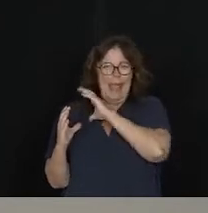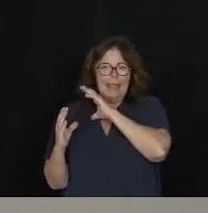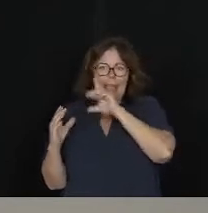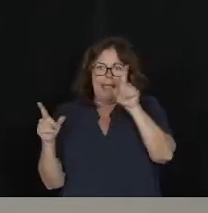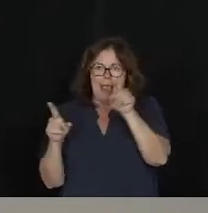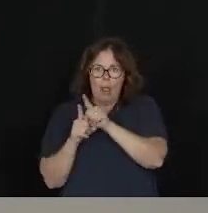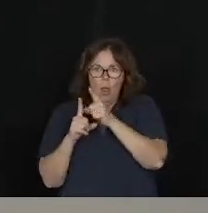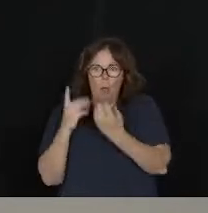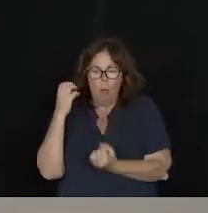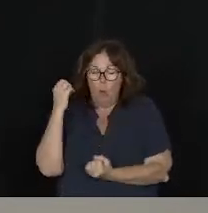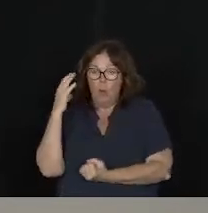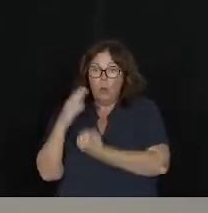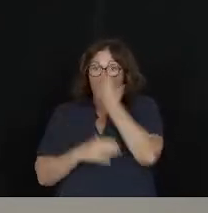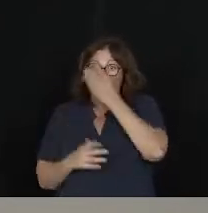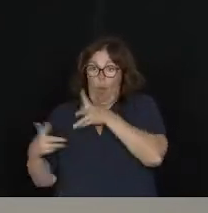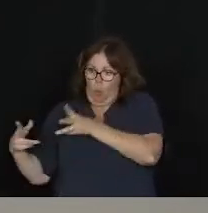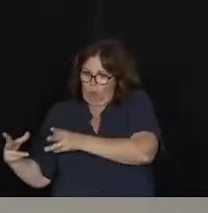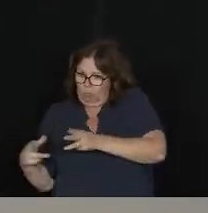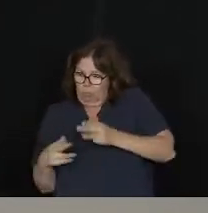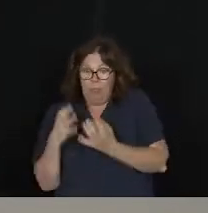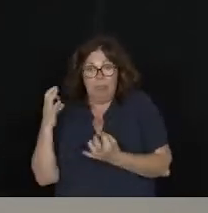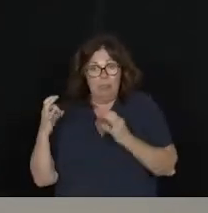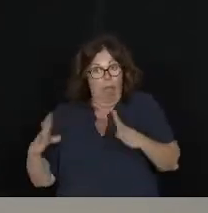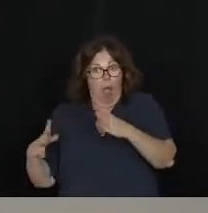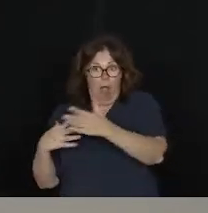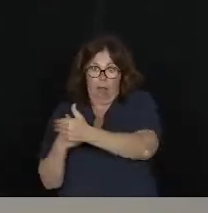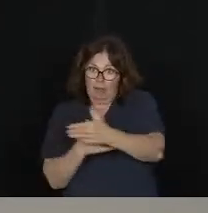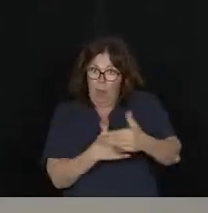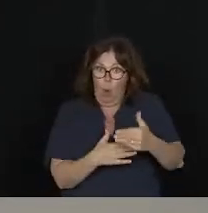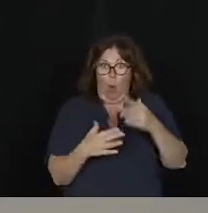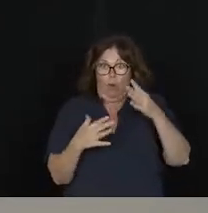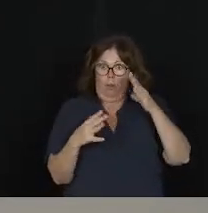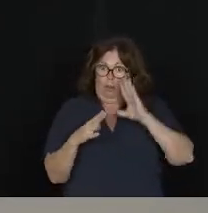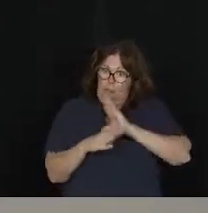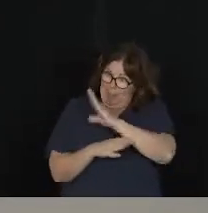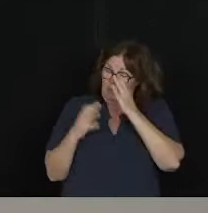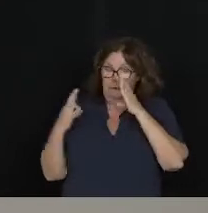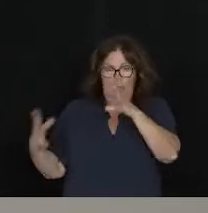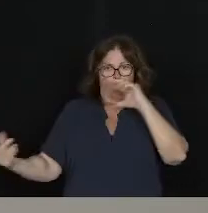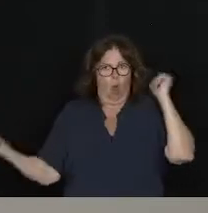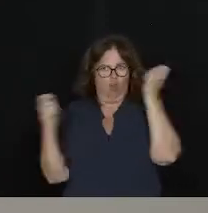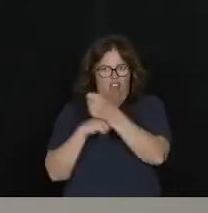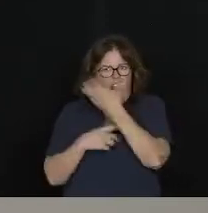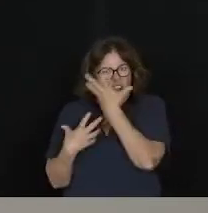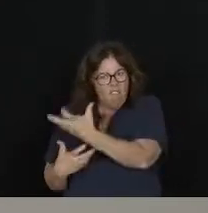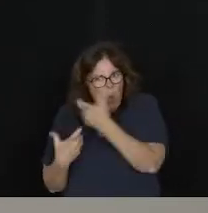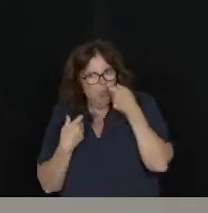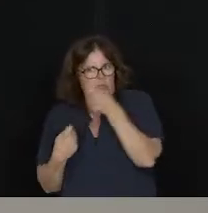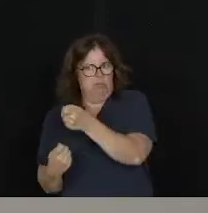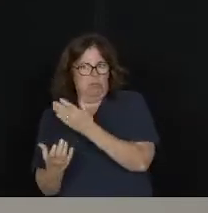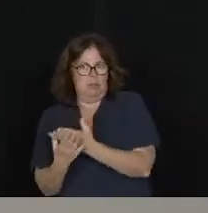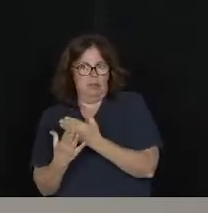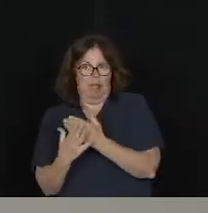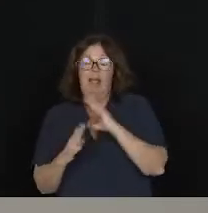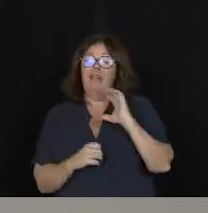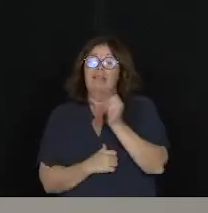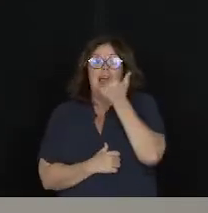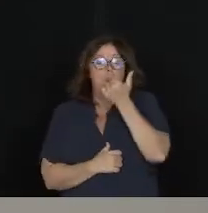d'historicité et donc une autre façon d'appréhender le passé. La première des choses qui est en train de se mettre en place, c'est que